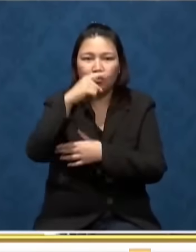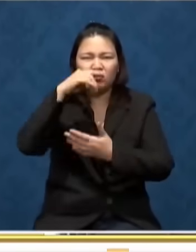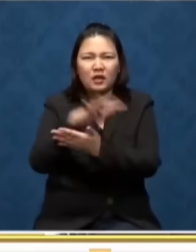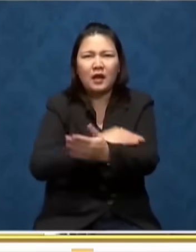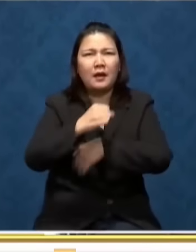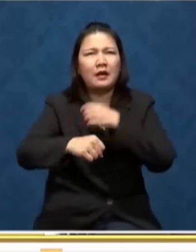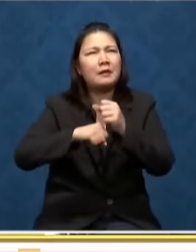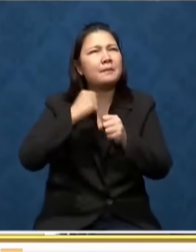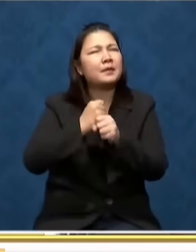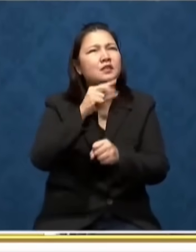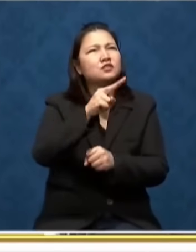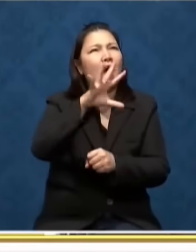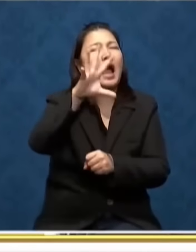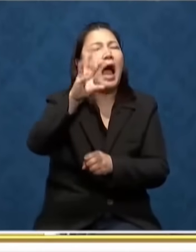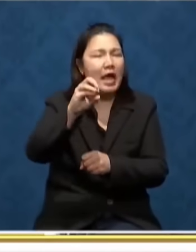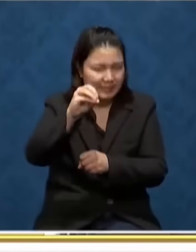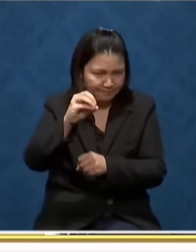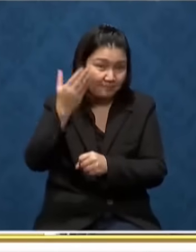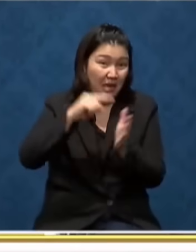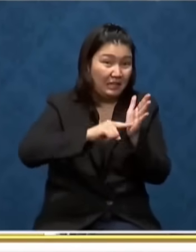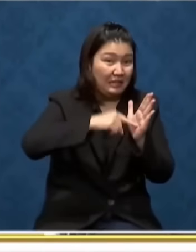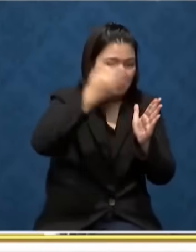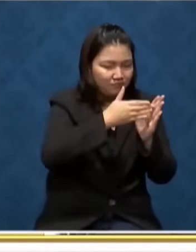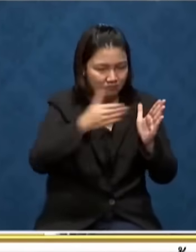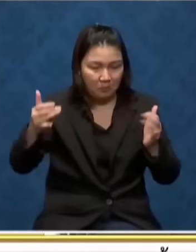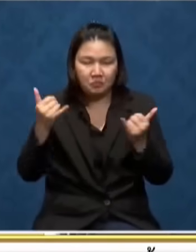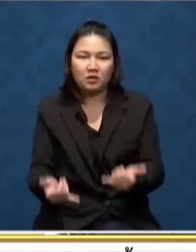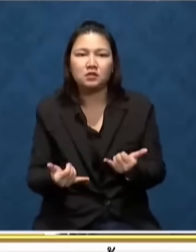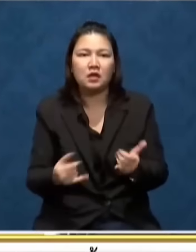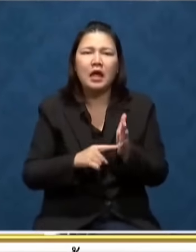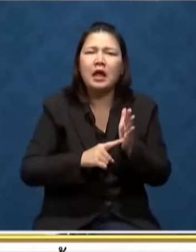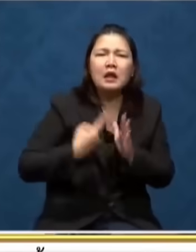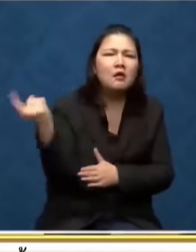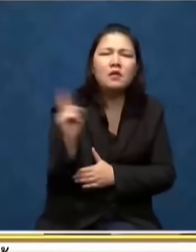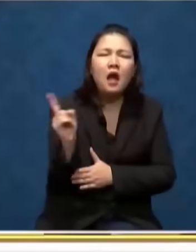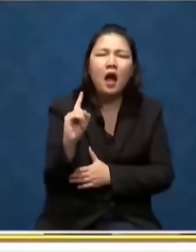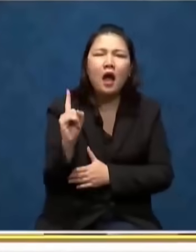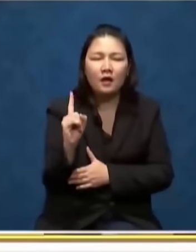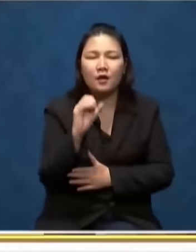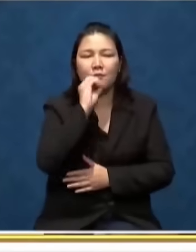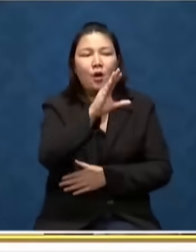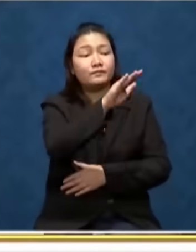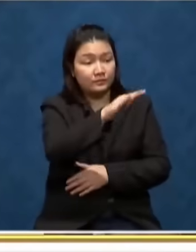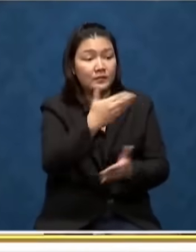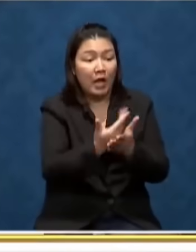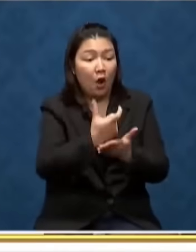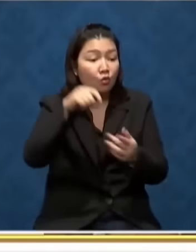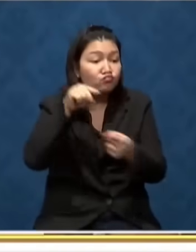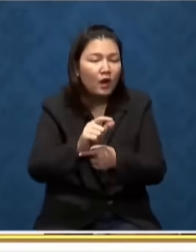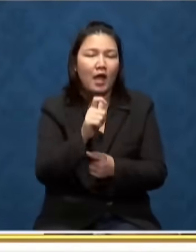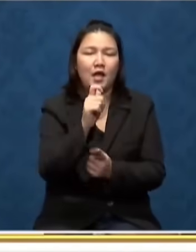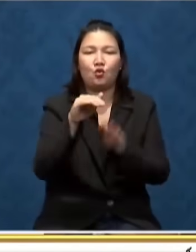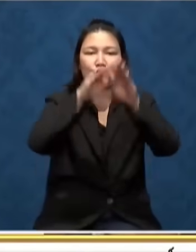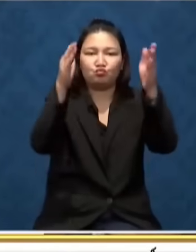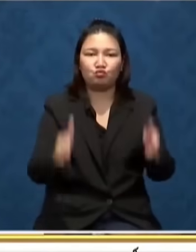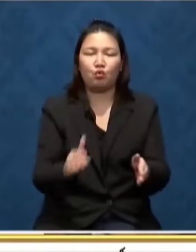ไทยตั้งแต่ปี 2550ครับโดยแรกเริ่มเนี่ยนะครับจะเป็นการหลอกให้ประชาชนไปโอนเงินที่ตู้ atmนะฮะ